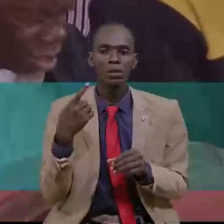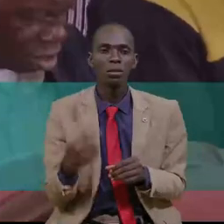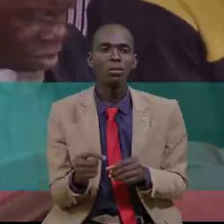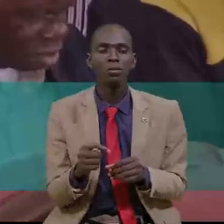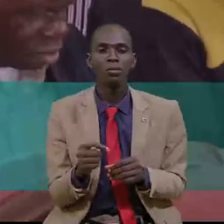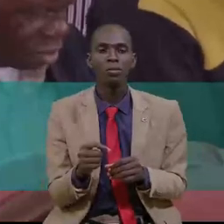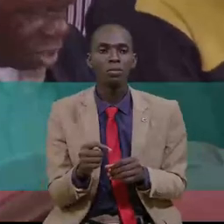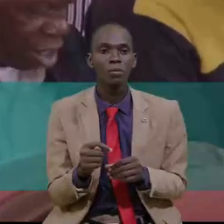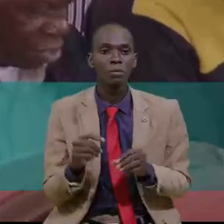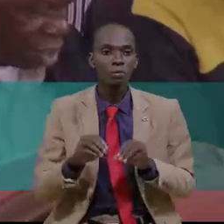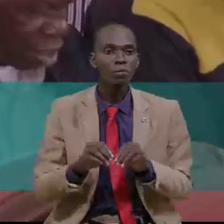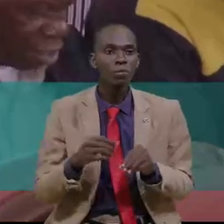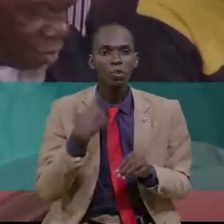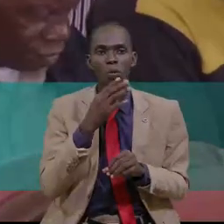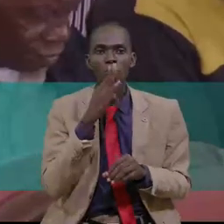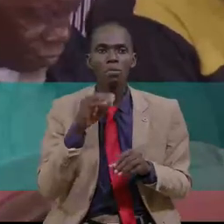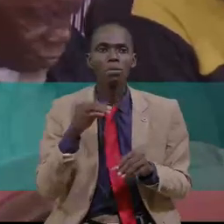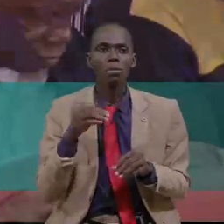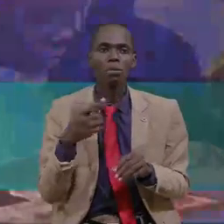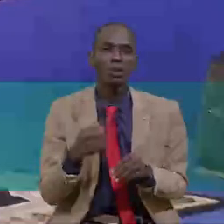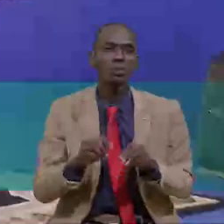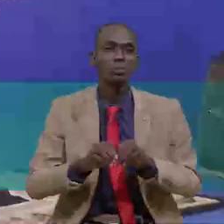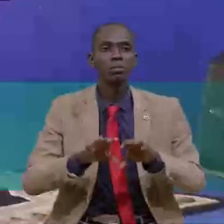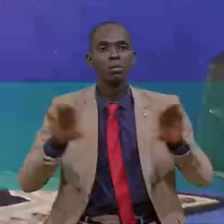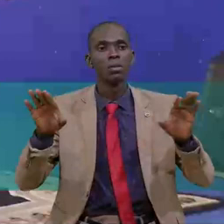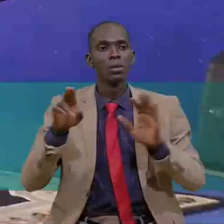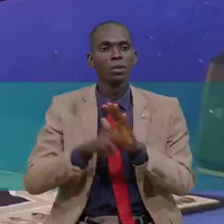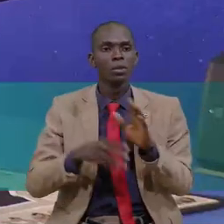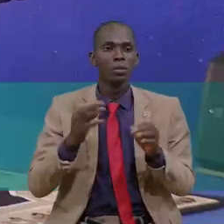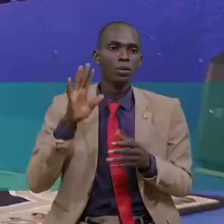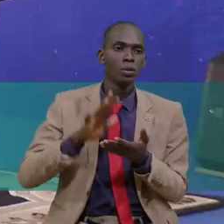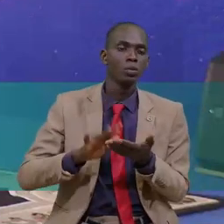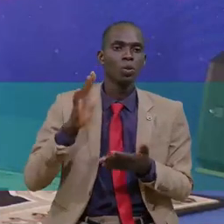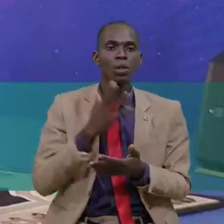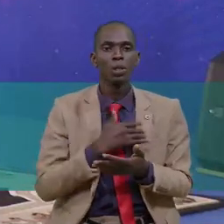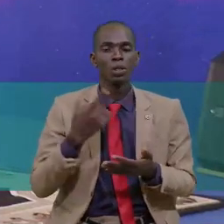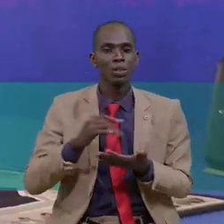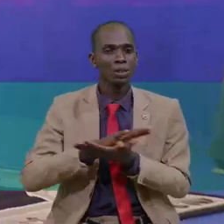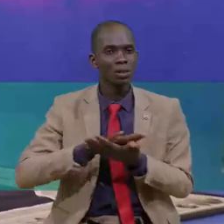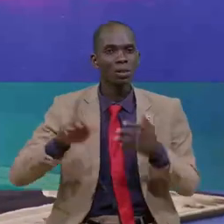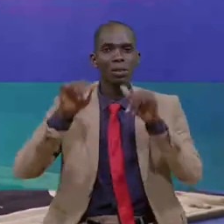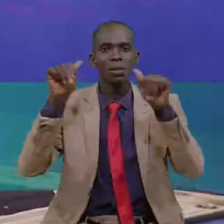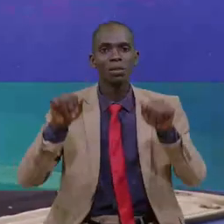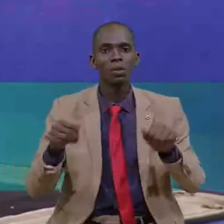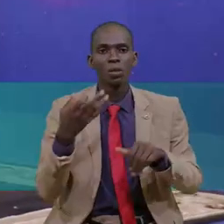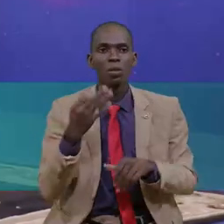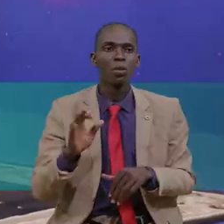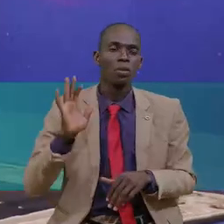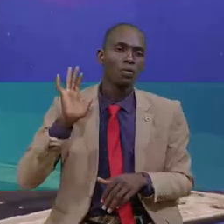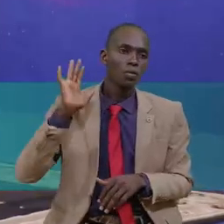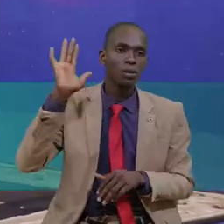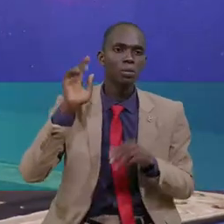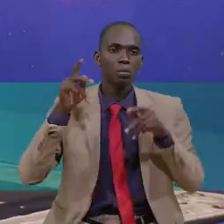reflet de sa gloire, et l'empreinte de sa personne,